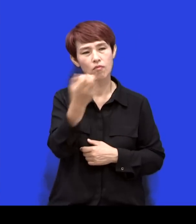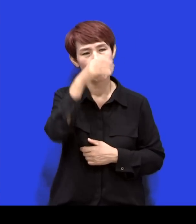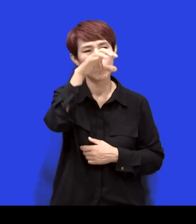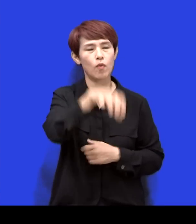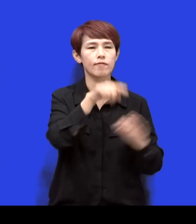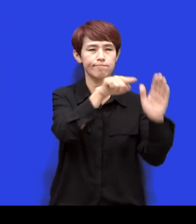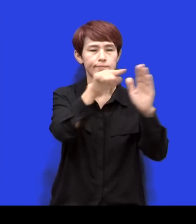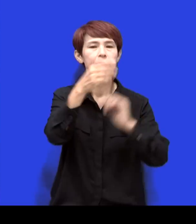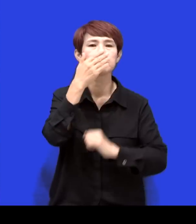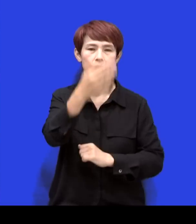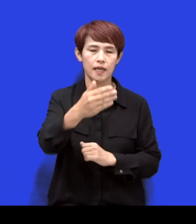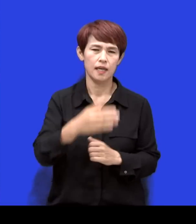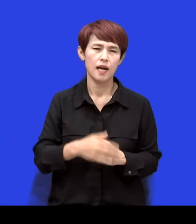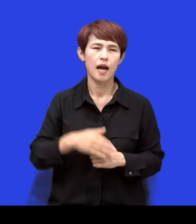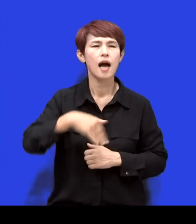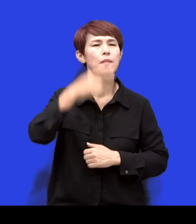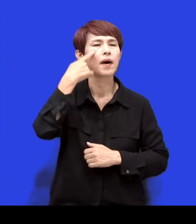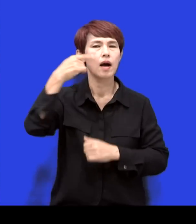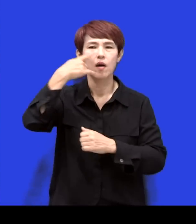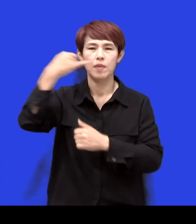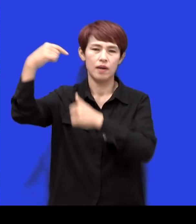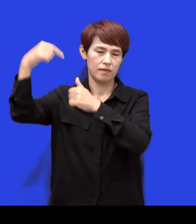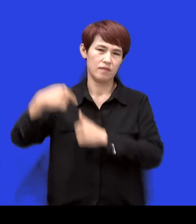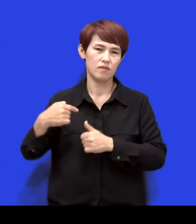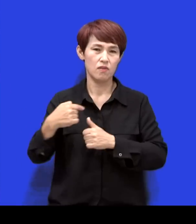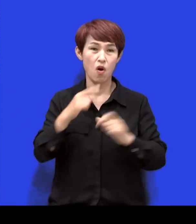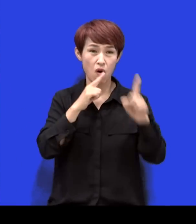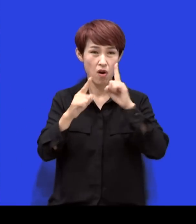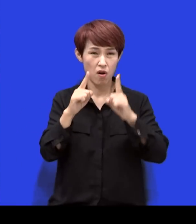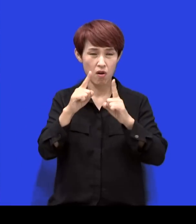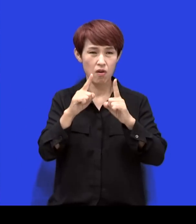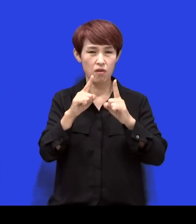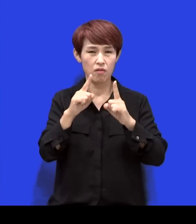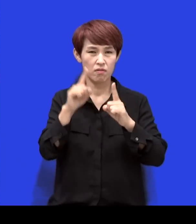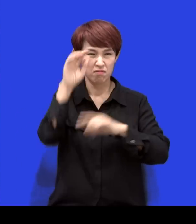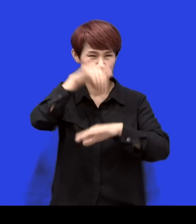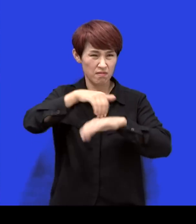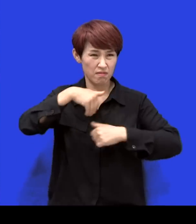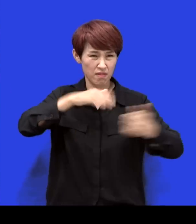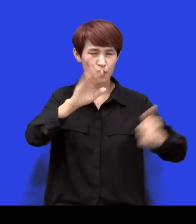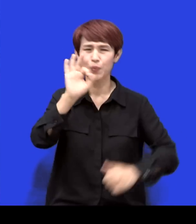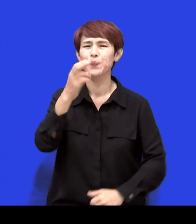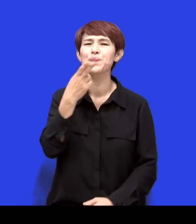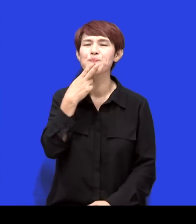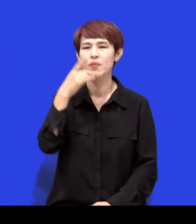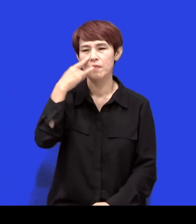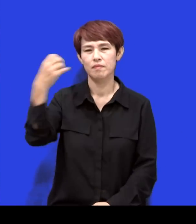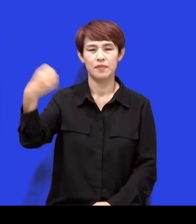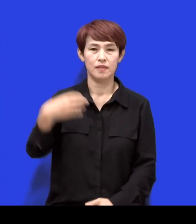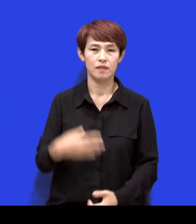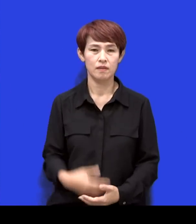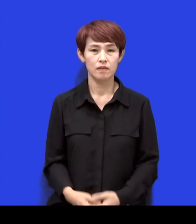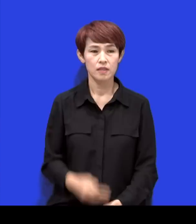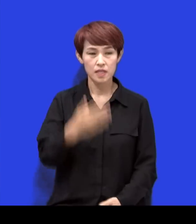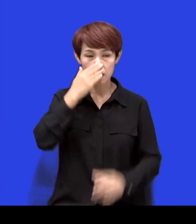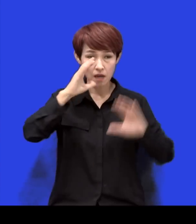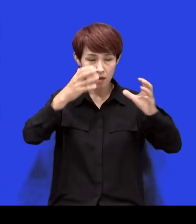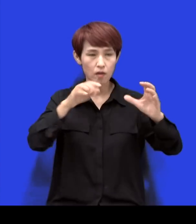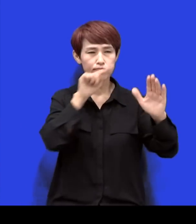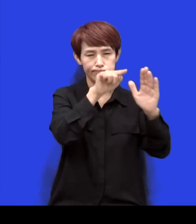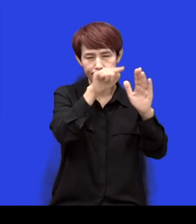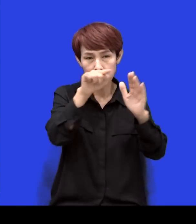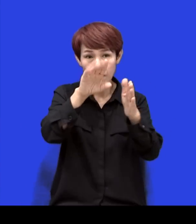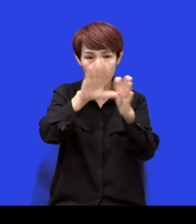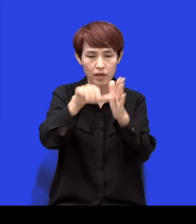수 있으니까 거길 가라. 어학연수는 보내줄 돈이 없다. 그래서 제가 이제 거길 간 거죠. 근데 이스라엘에서 성지순례를 실제로 했죠.